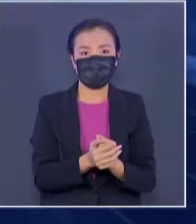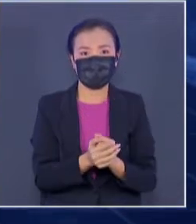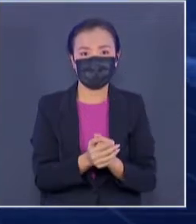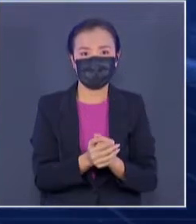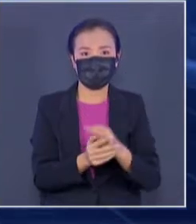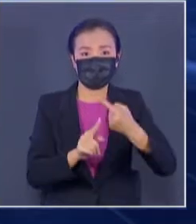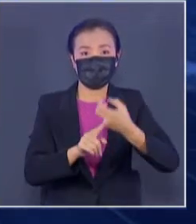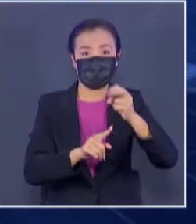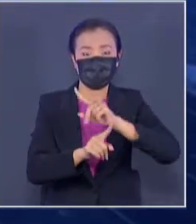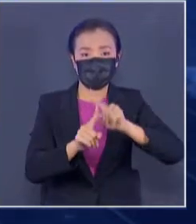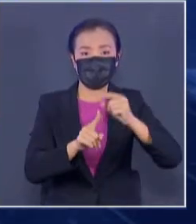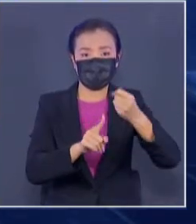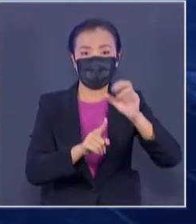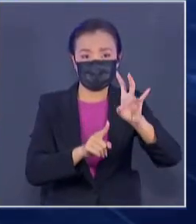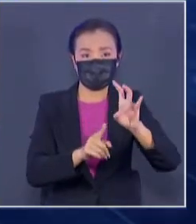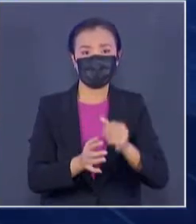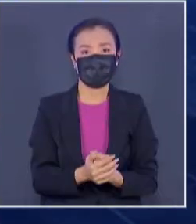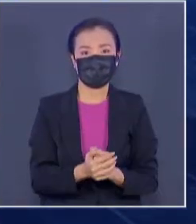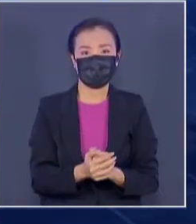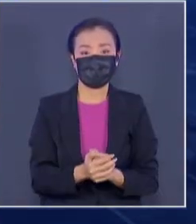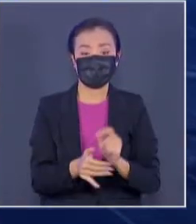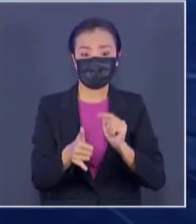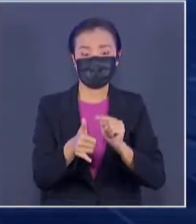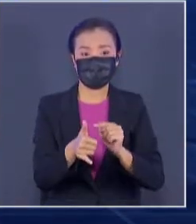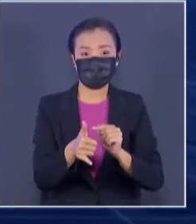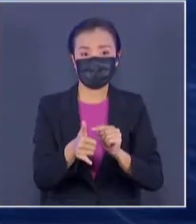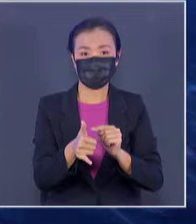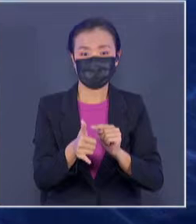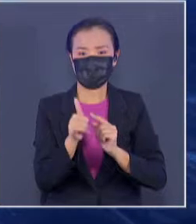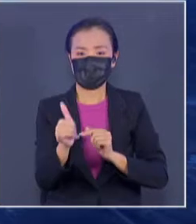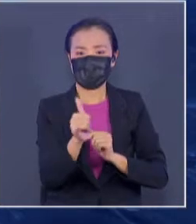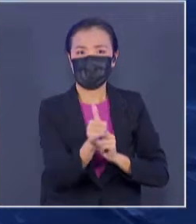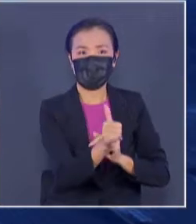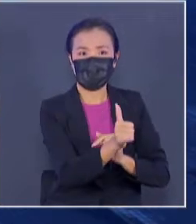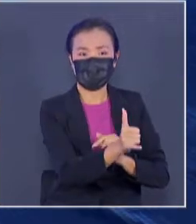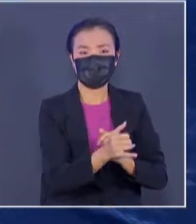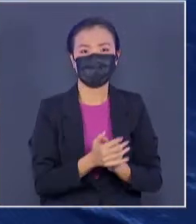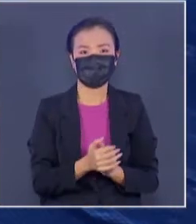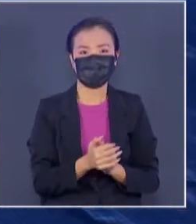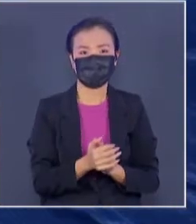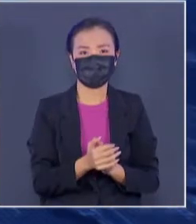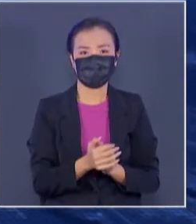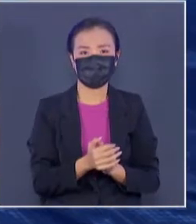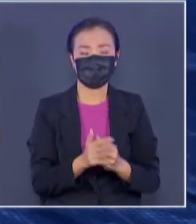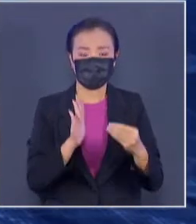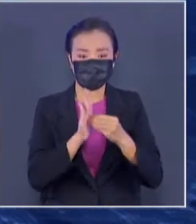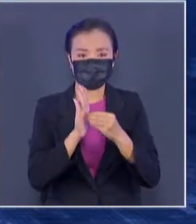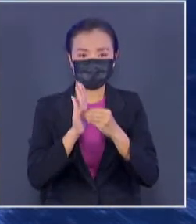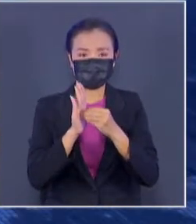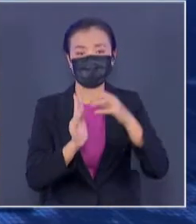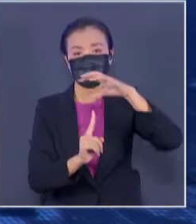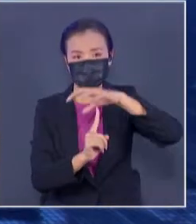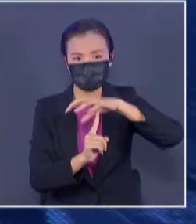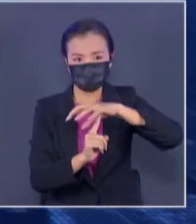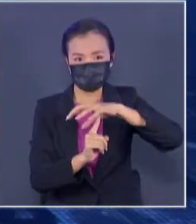ที่17 ธันวาคมนะครับแล้วจากนั้นนายคนนี้ก็เดินทางไปหลายพื้นที่ครับออกจากโรงแรมกักตัวที่กรุงเทพก็ไปพัทย